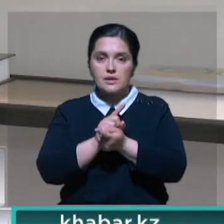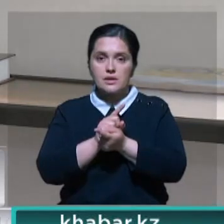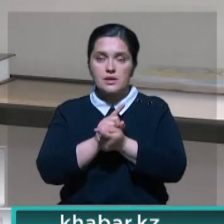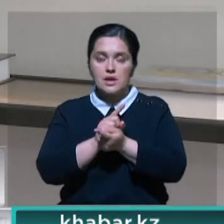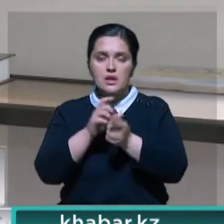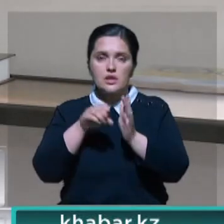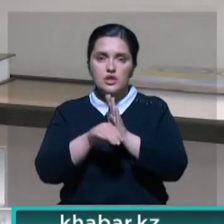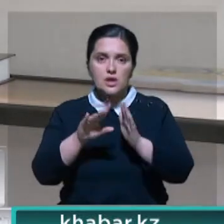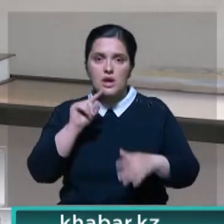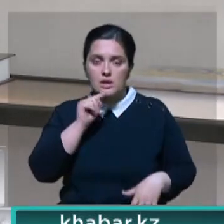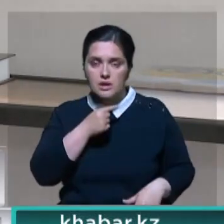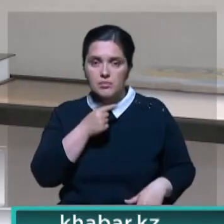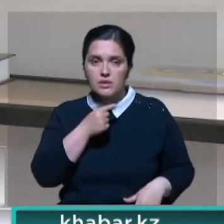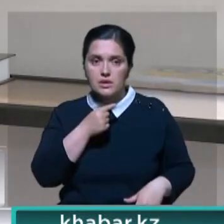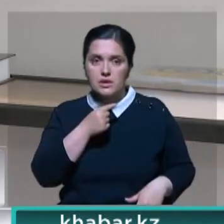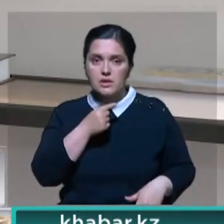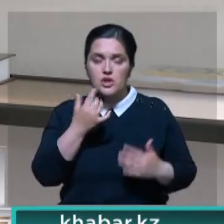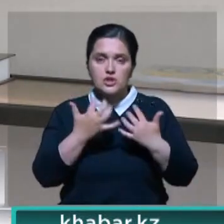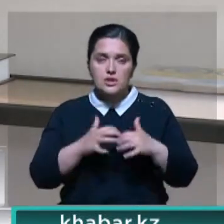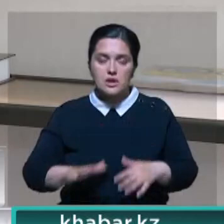не считая экономических, социальных.